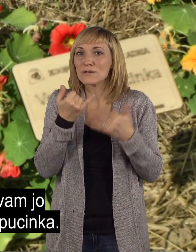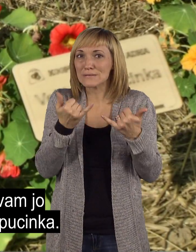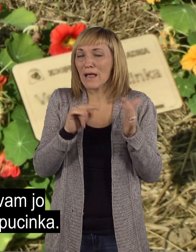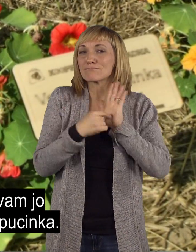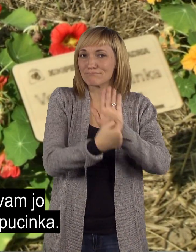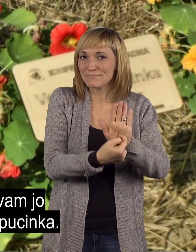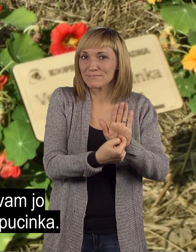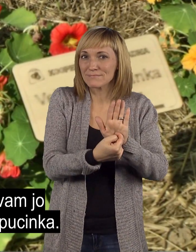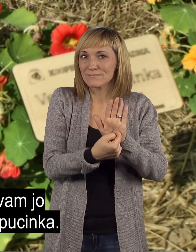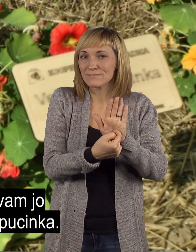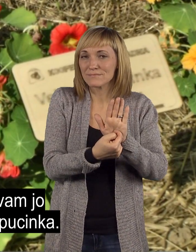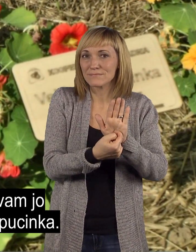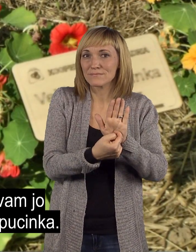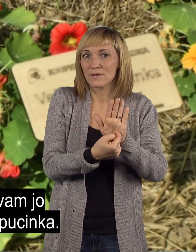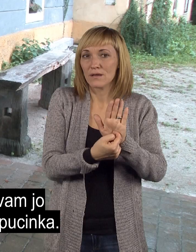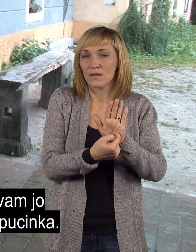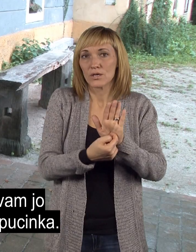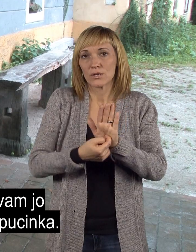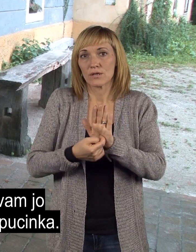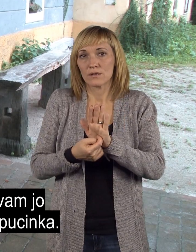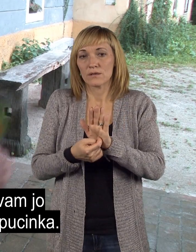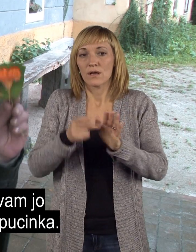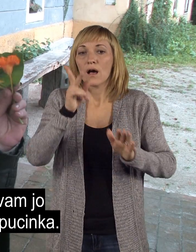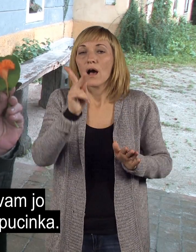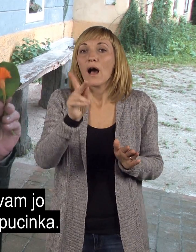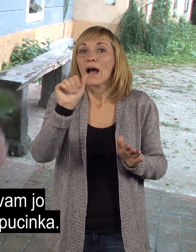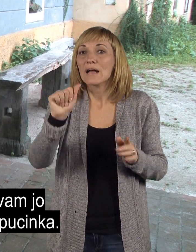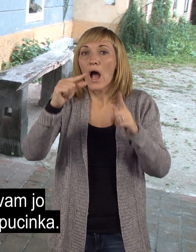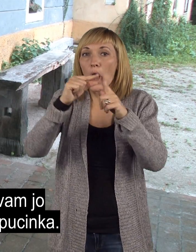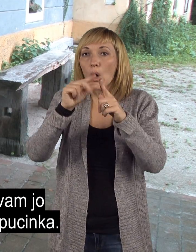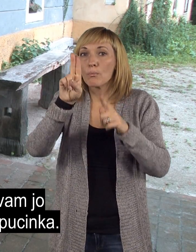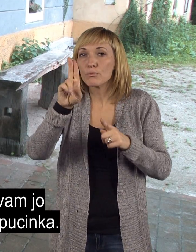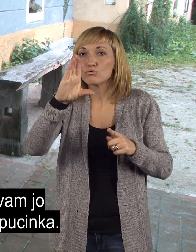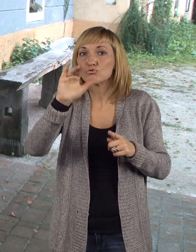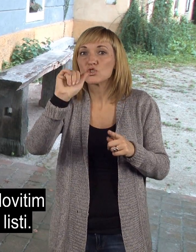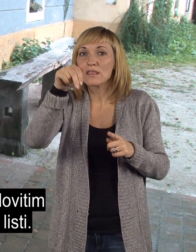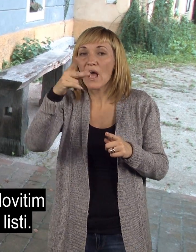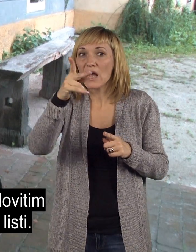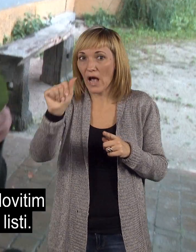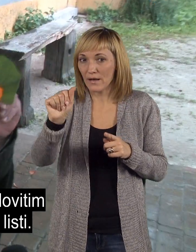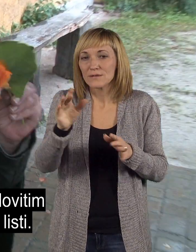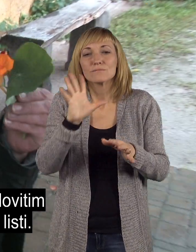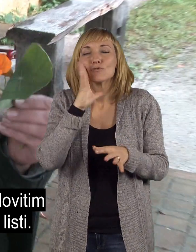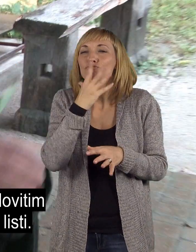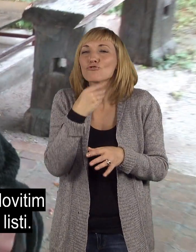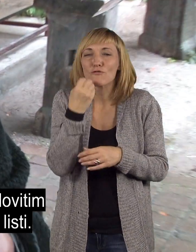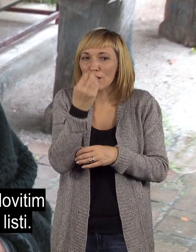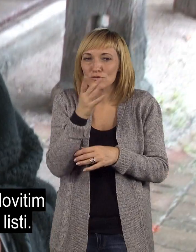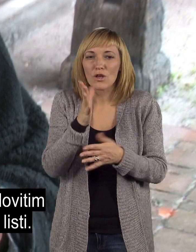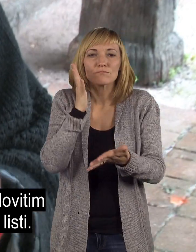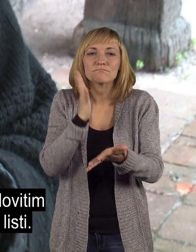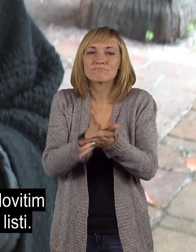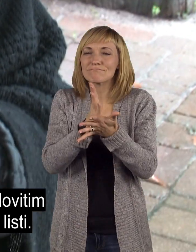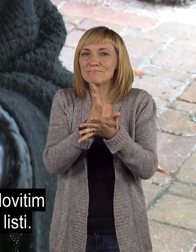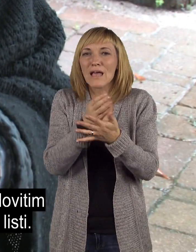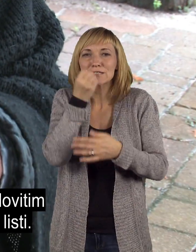ki bi vam jo predstavila danes, je pa kapučinka. Čudovita rožica, čudovit cvet,